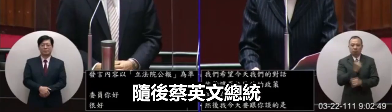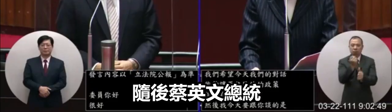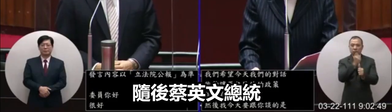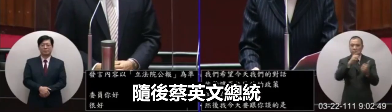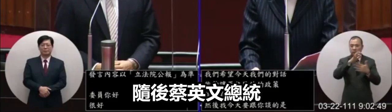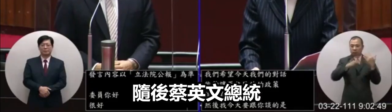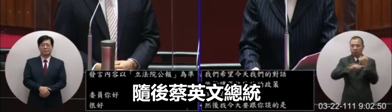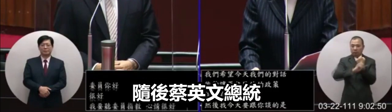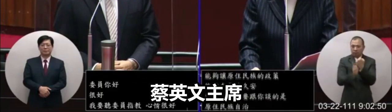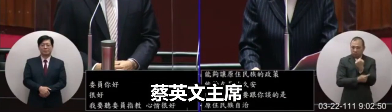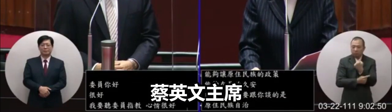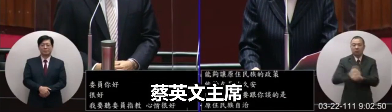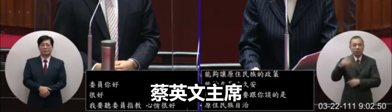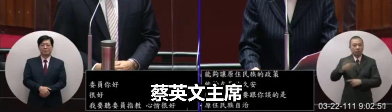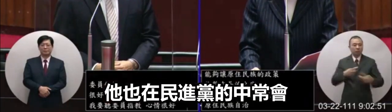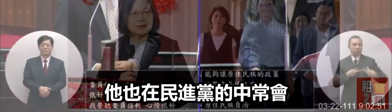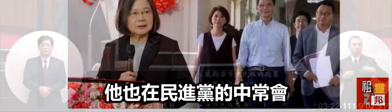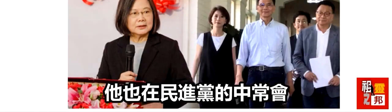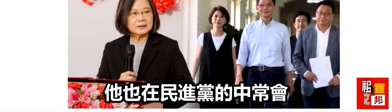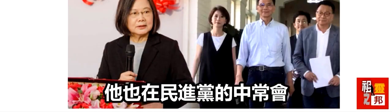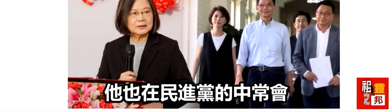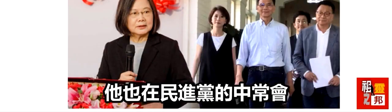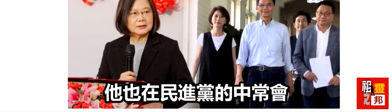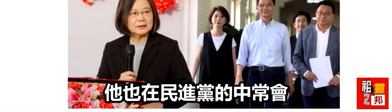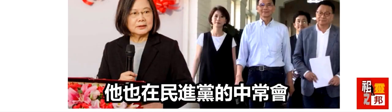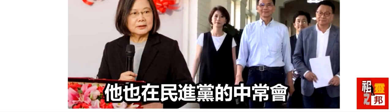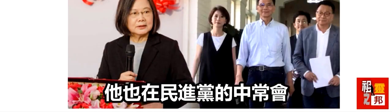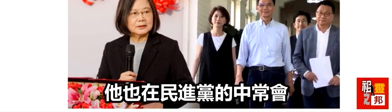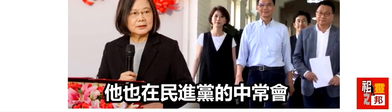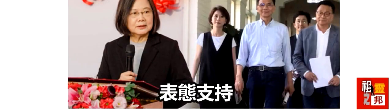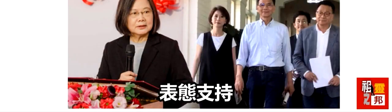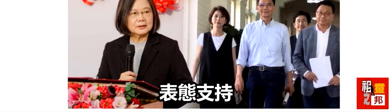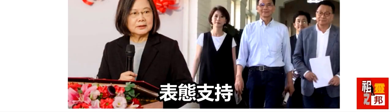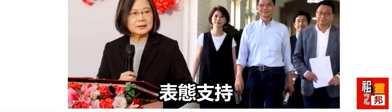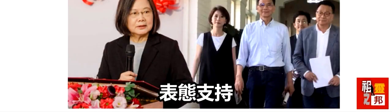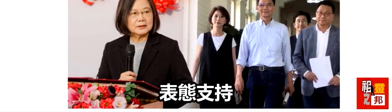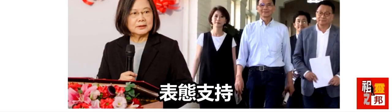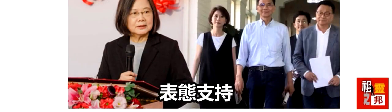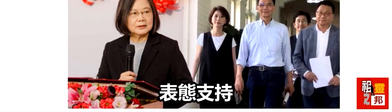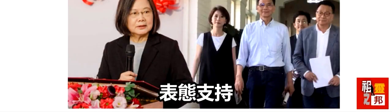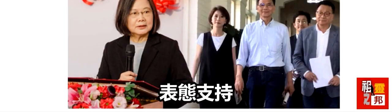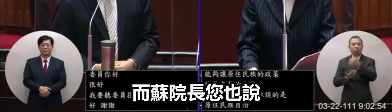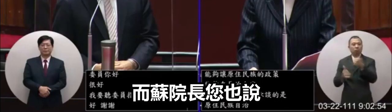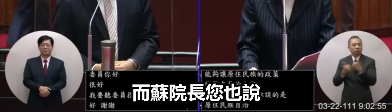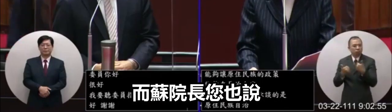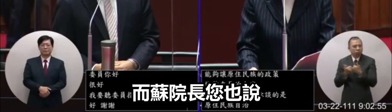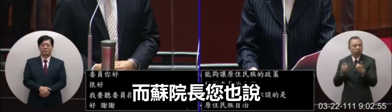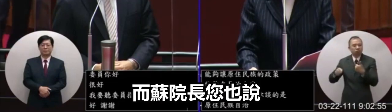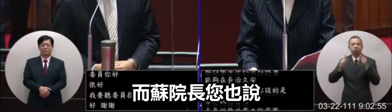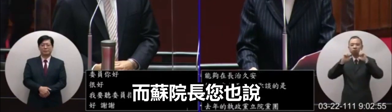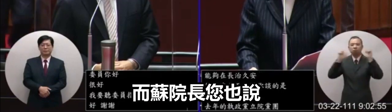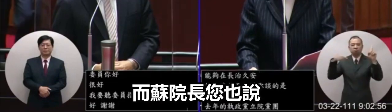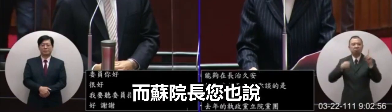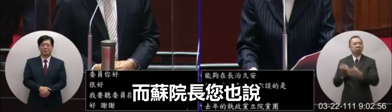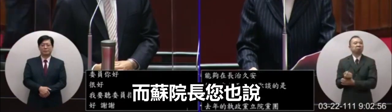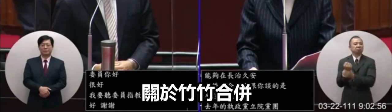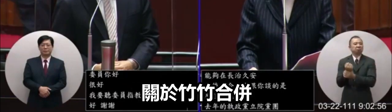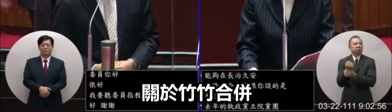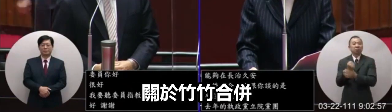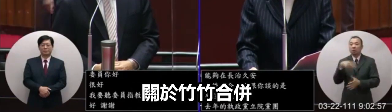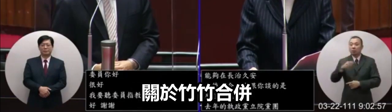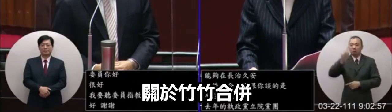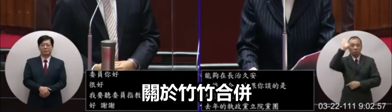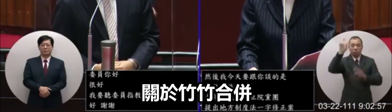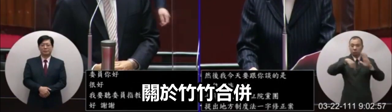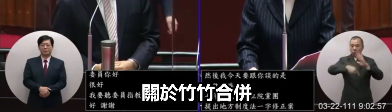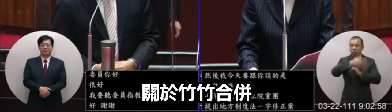后呢，蔡英文主席他也在民进党的中常会表态支持，而苏院长您也说，关